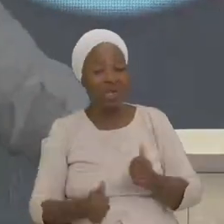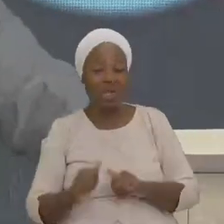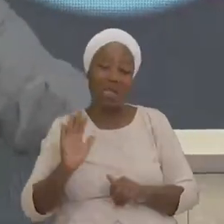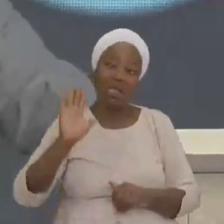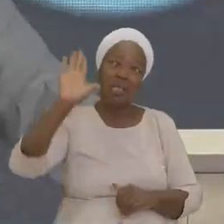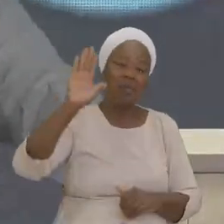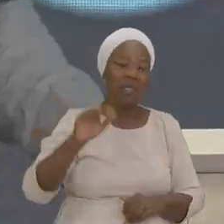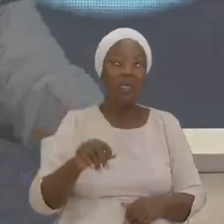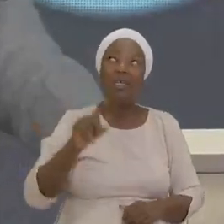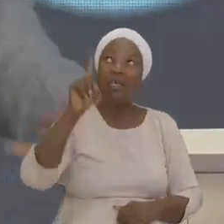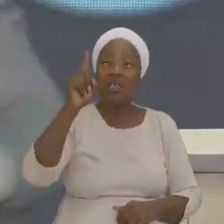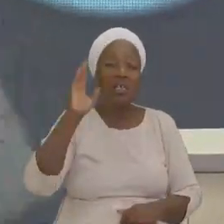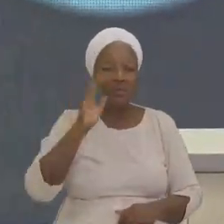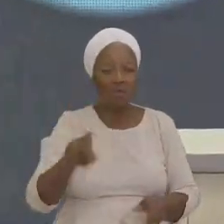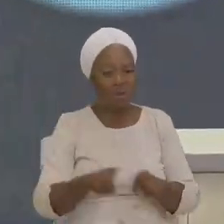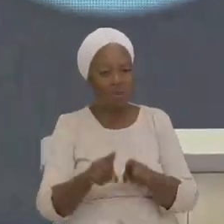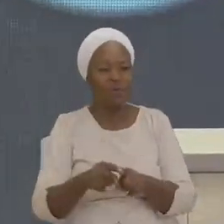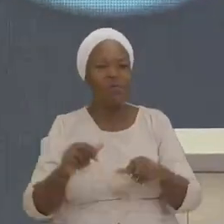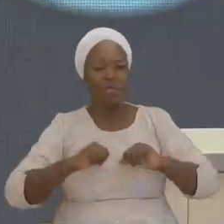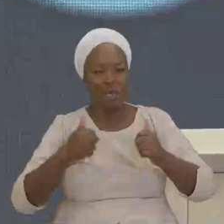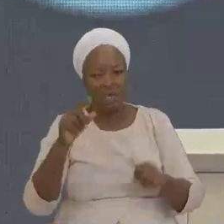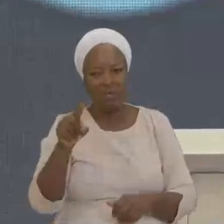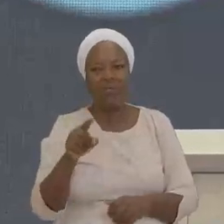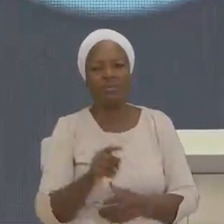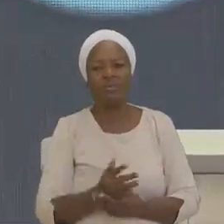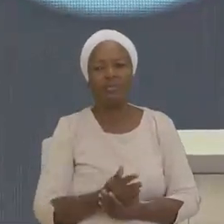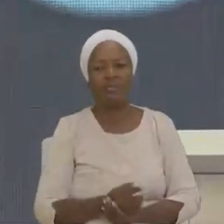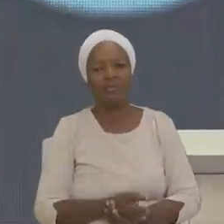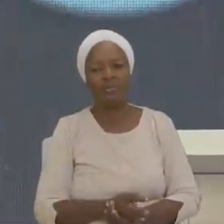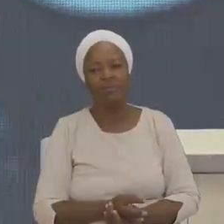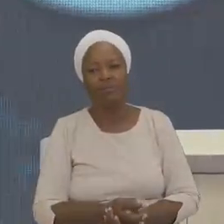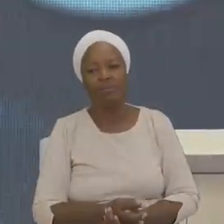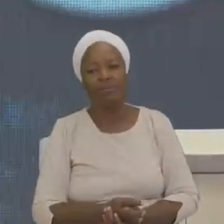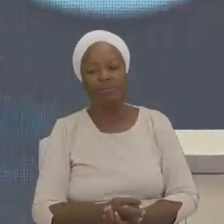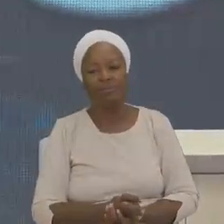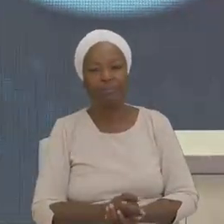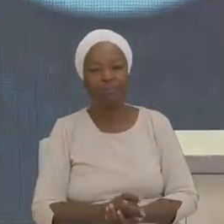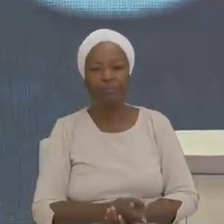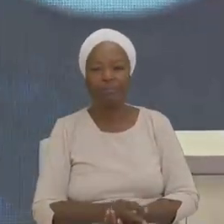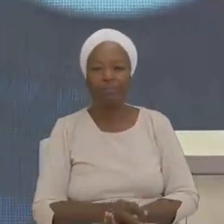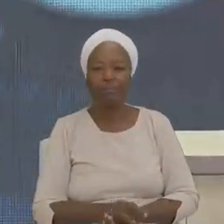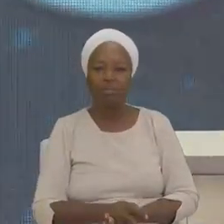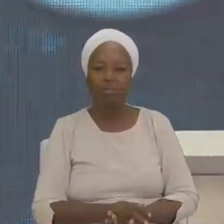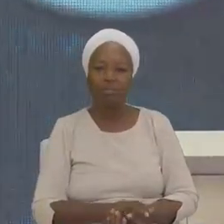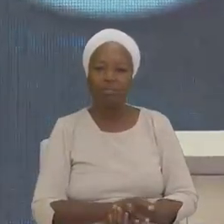c'est mon ami, homme-femme. Si tu le renies, il va aussi te renier.